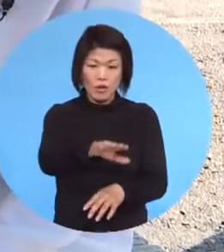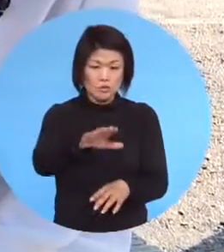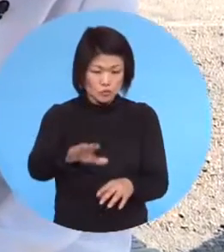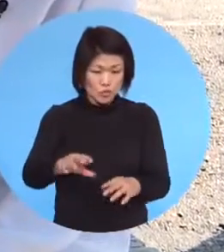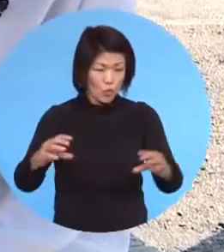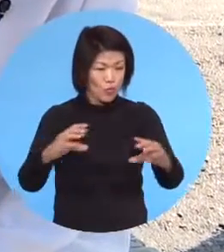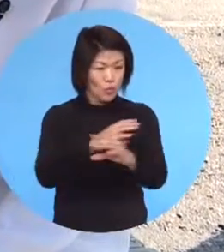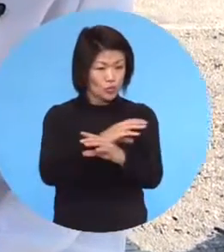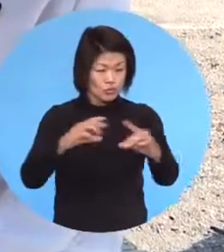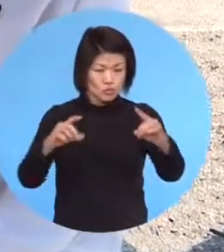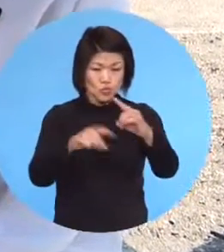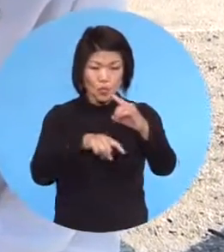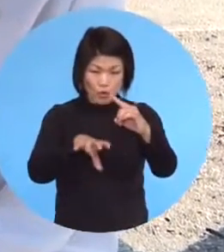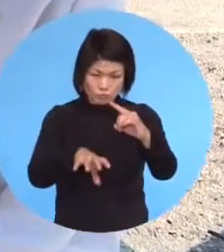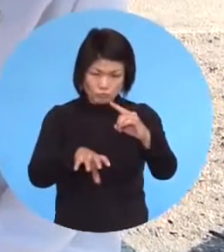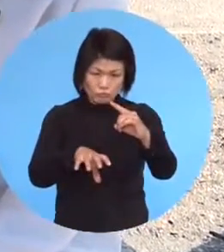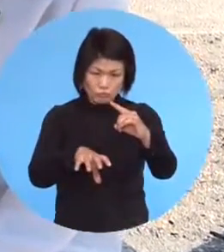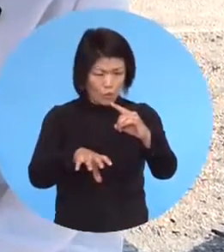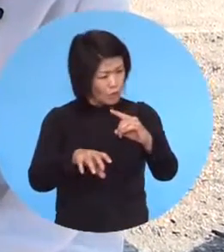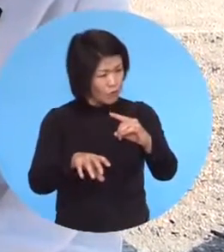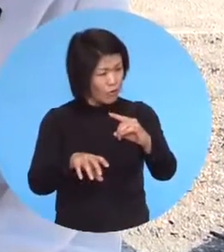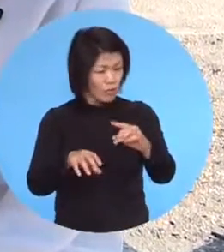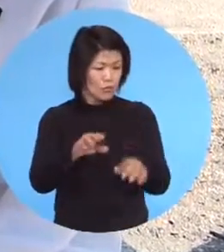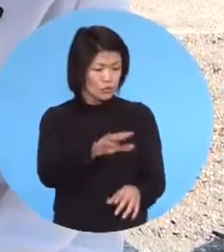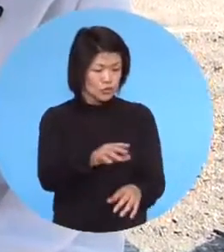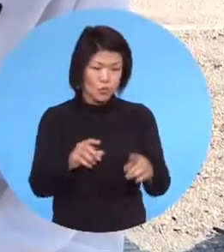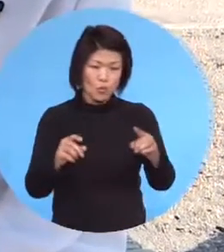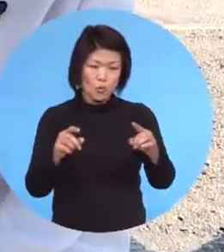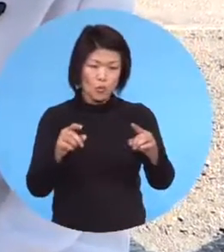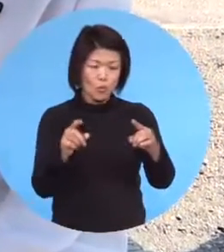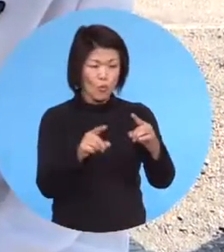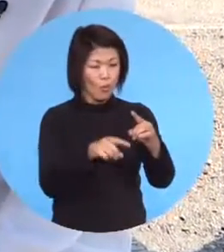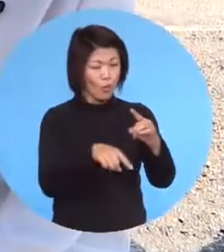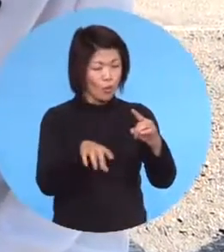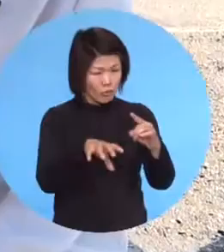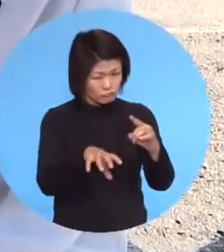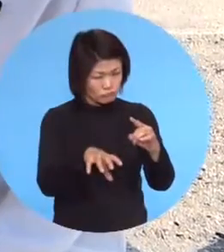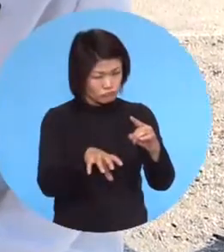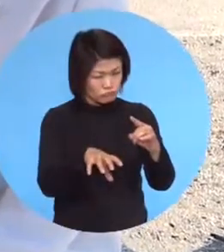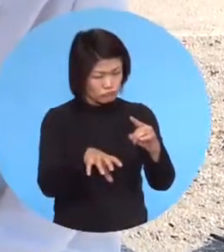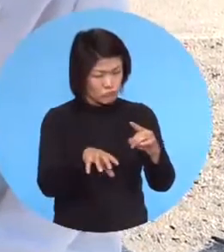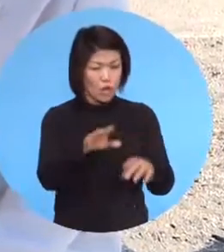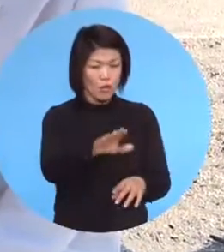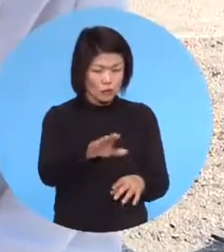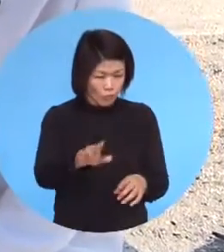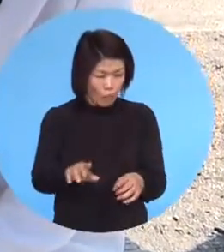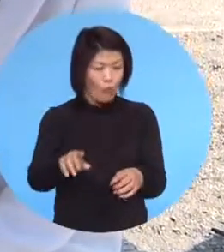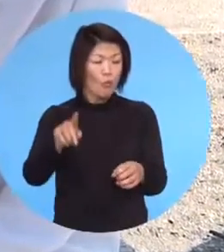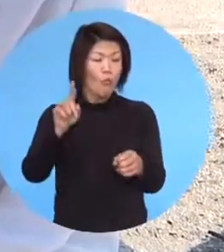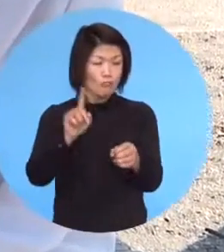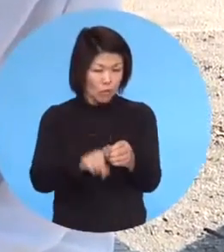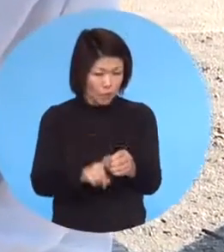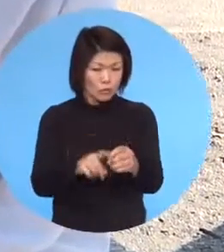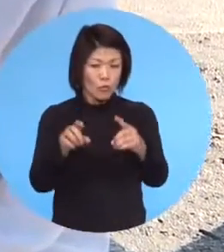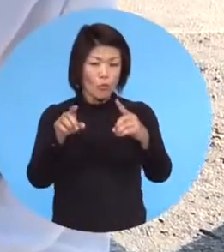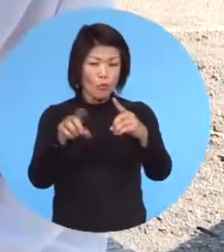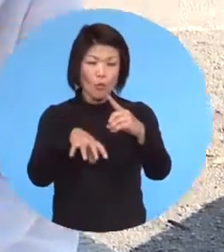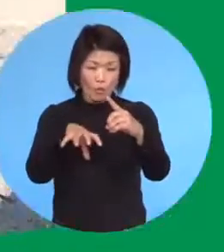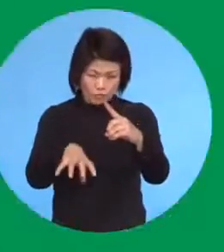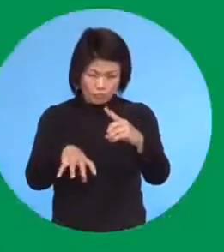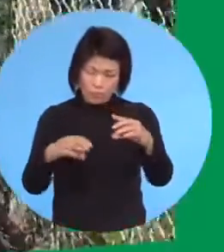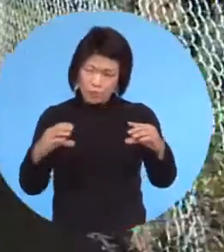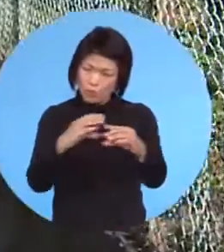とは違いますよね、 自動交通公園、 自動用の交通公園、 交通公